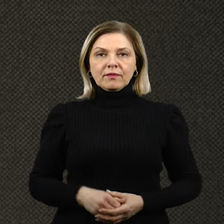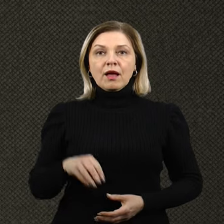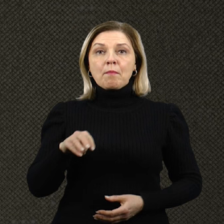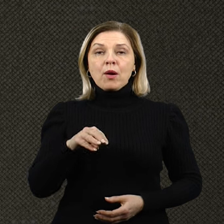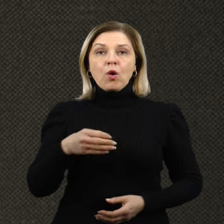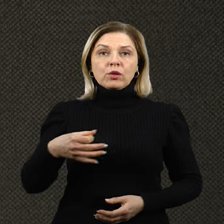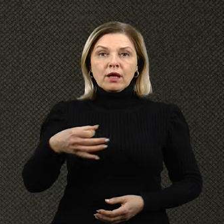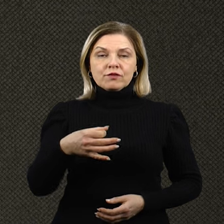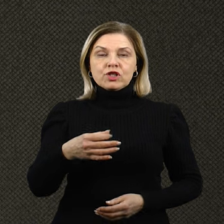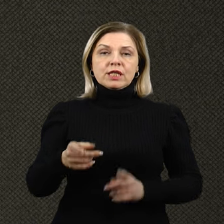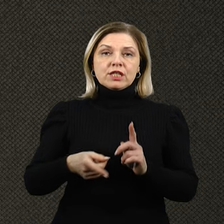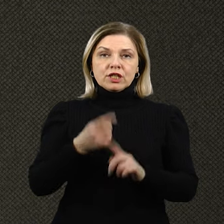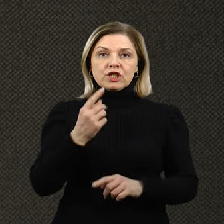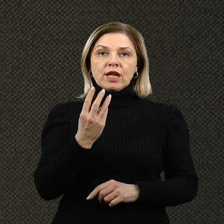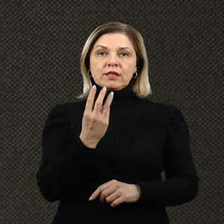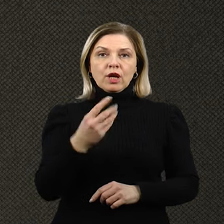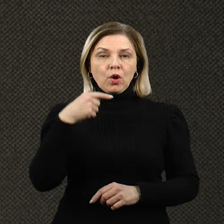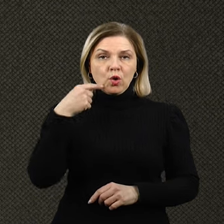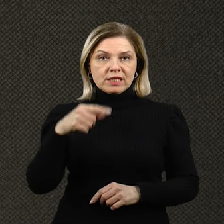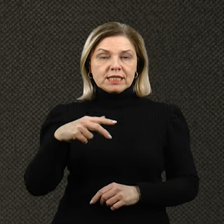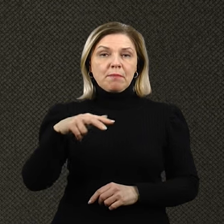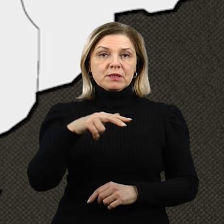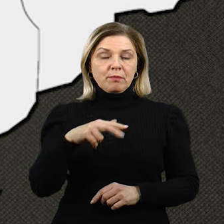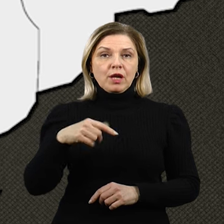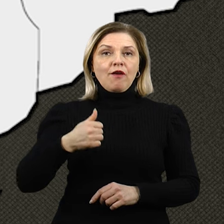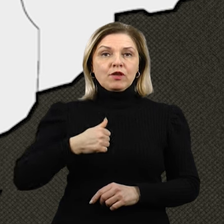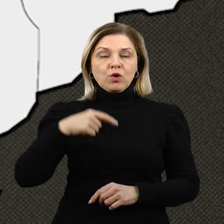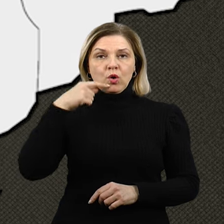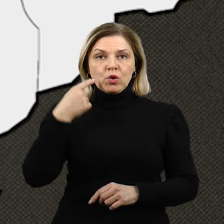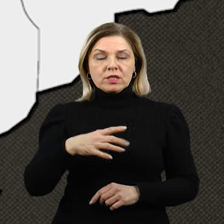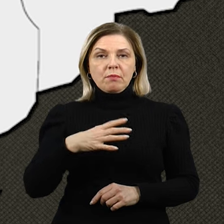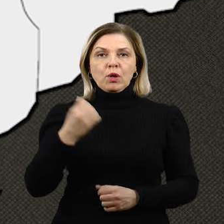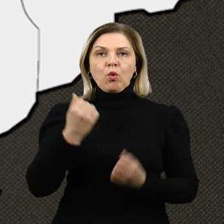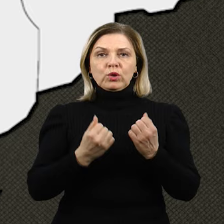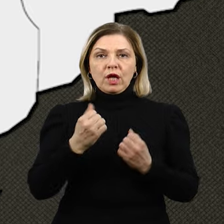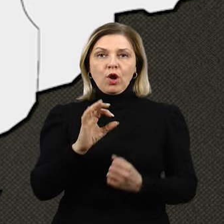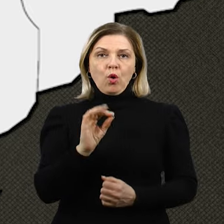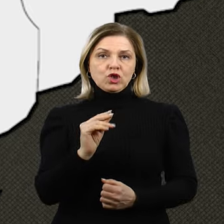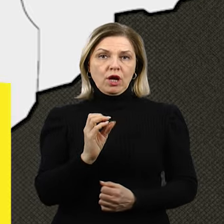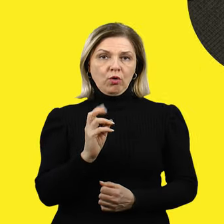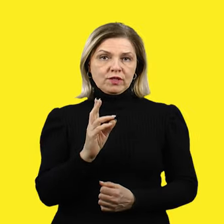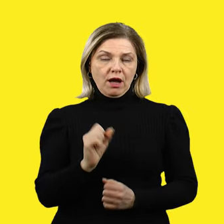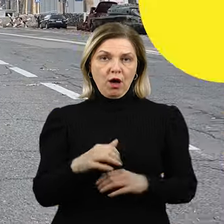Над Миколаївщиною знищили 3 російські безпілотники. Війська Російської Федерації завдало ударів по Очаківській громаді.